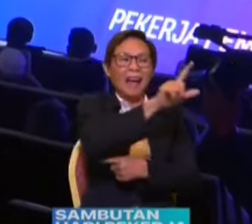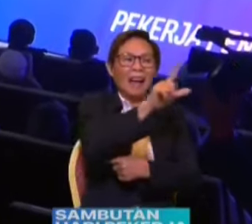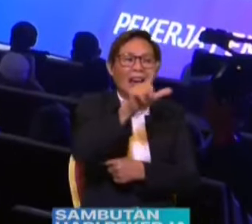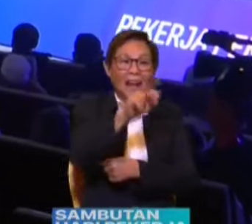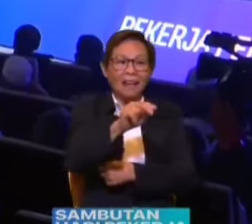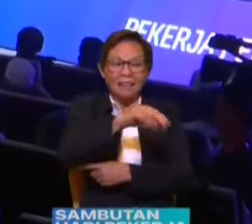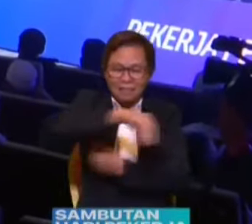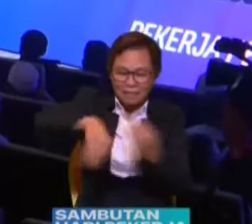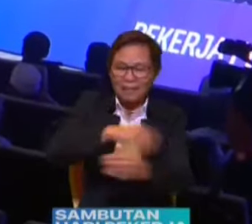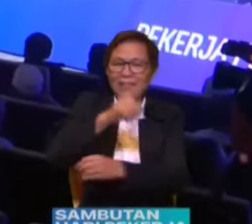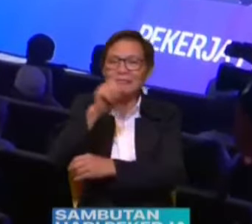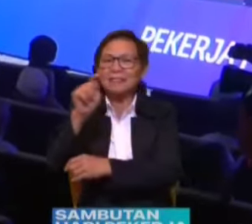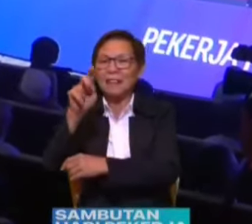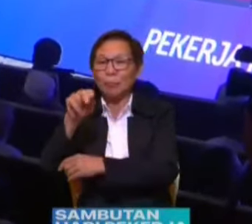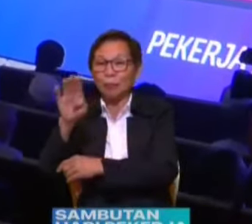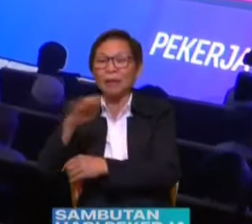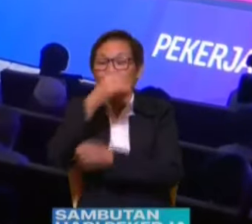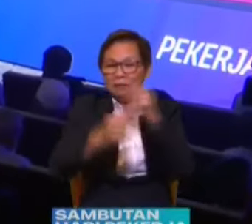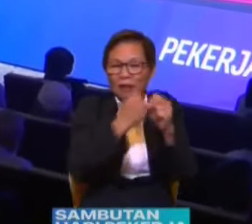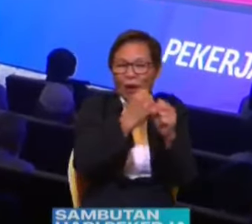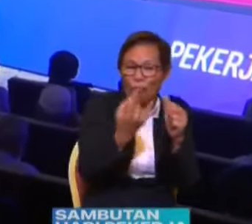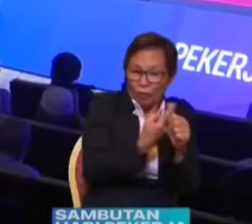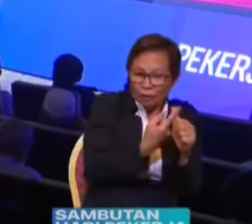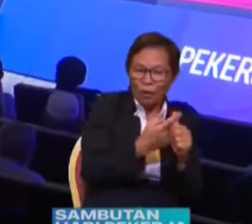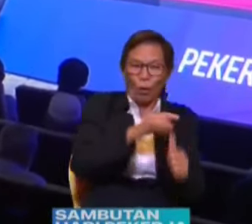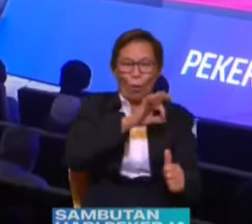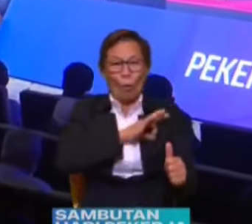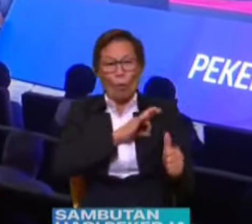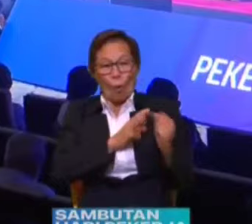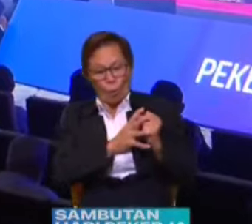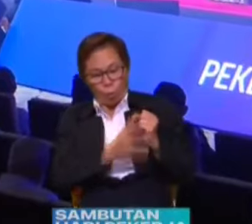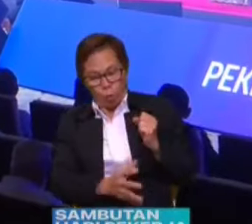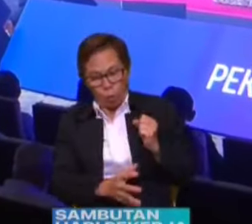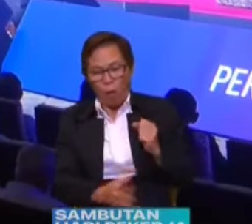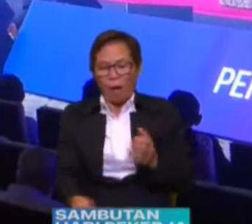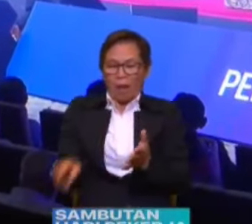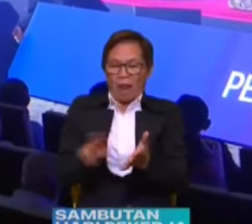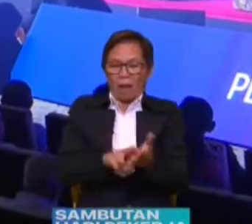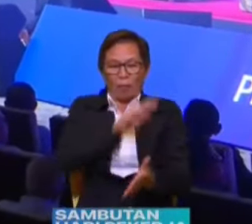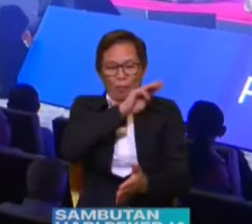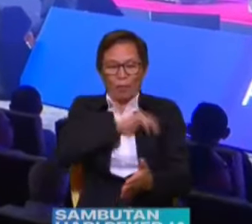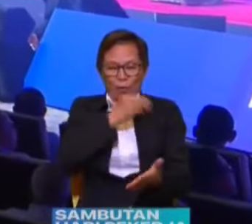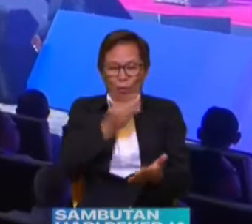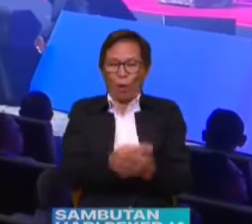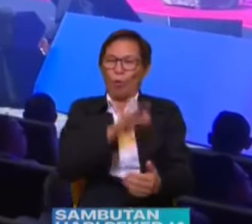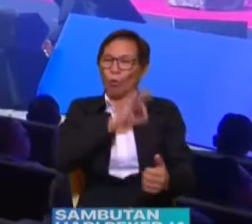Tahun pertama kita catat keuntungan. Jadi mereka datang lapor kepada Menteri Kewangan.